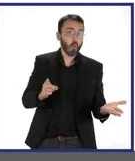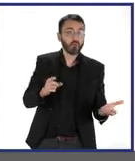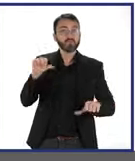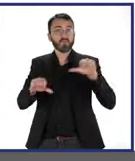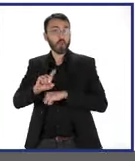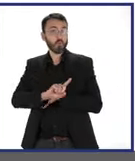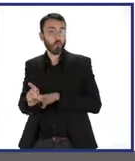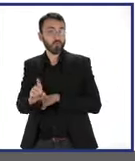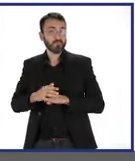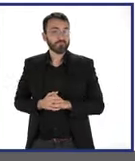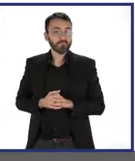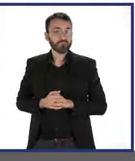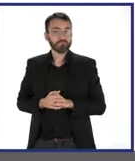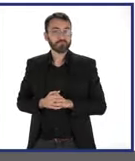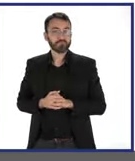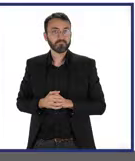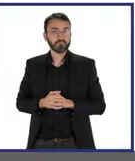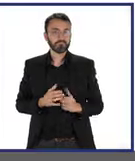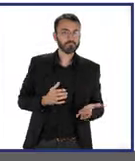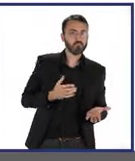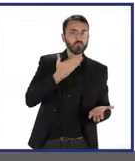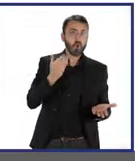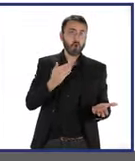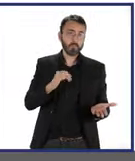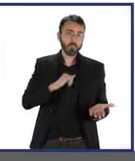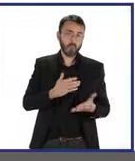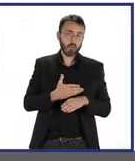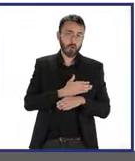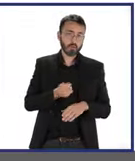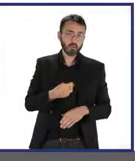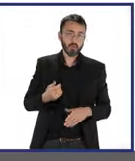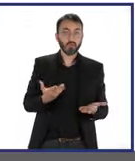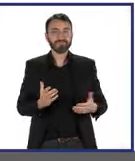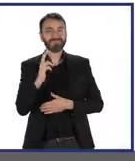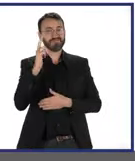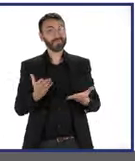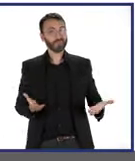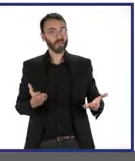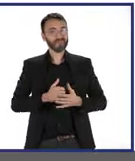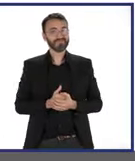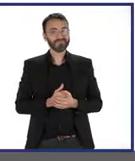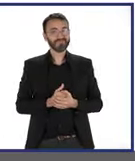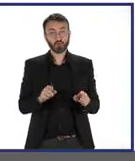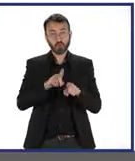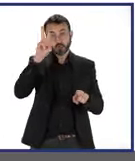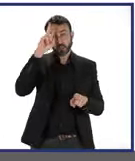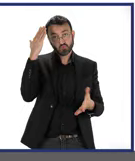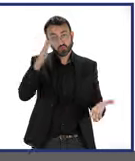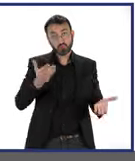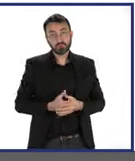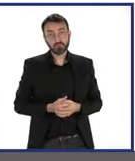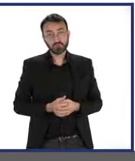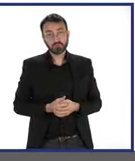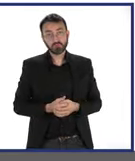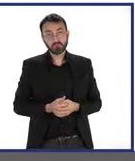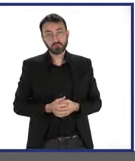Pas d'urine, pas de javel, rien. Entre nous, le mieux, c'est d'aller uriner avant. Et à partir de maintenant, on fait